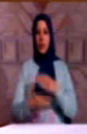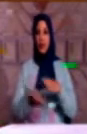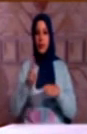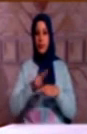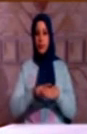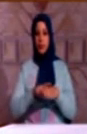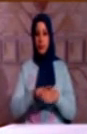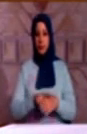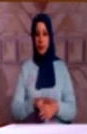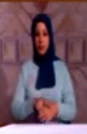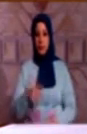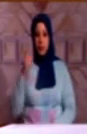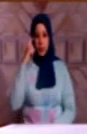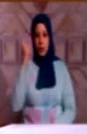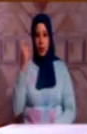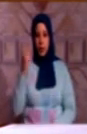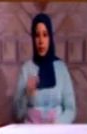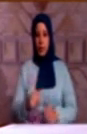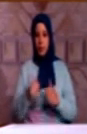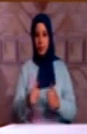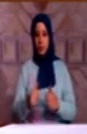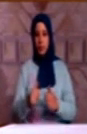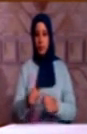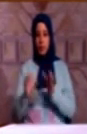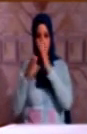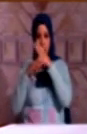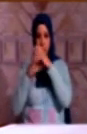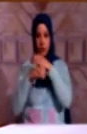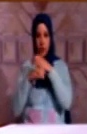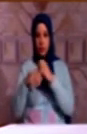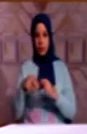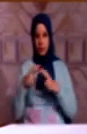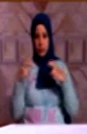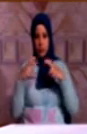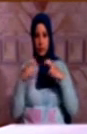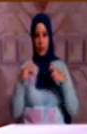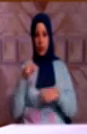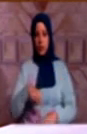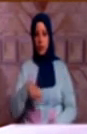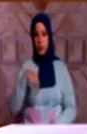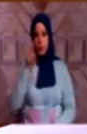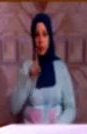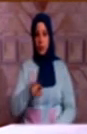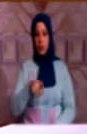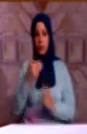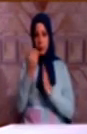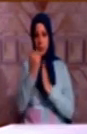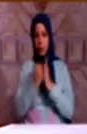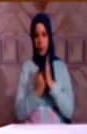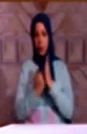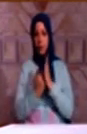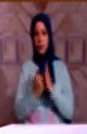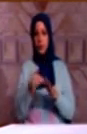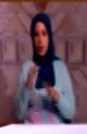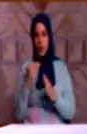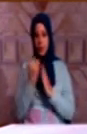من التوقعات اللي عملتها هيئه الارصاد واعلنت عنها الحيه انه النهارده يشهد يعني انخفاض طفيف